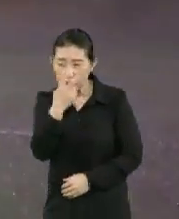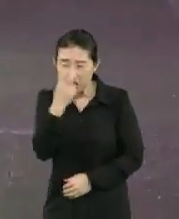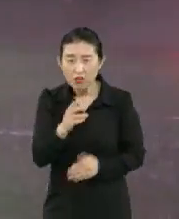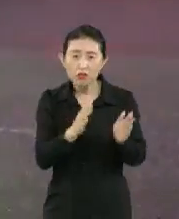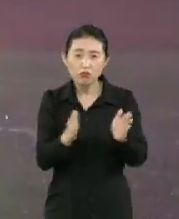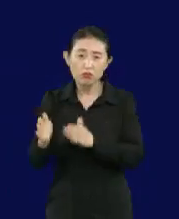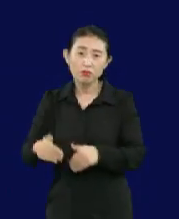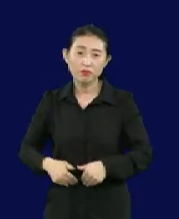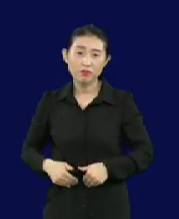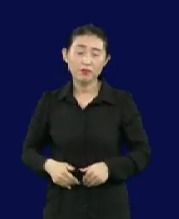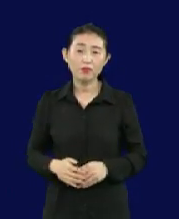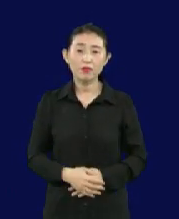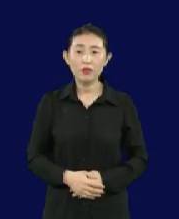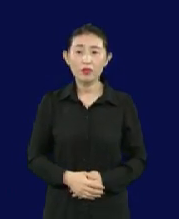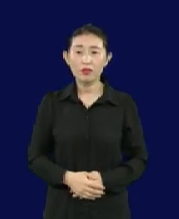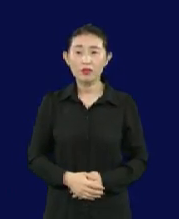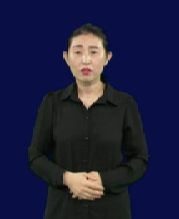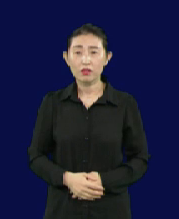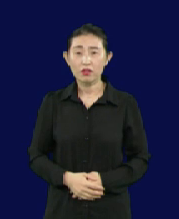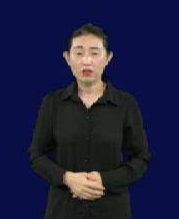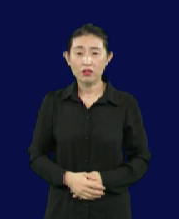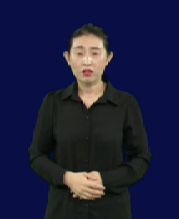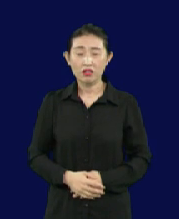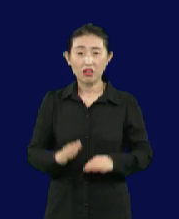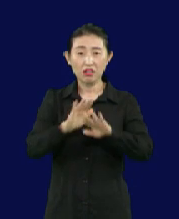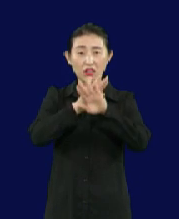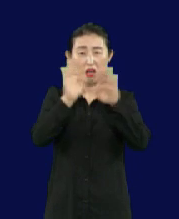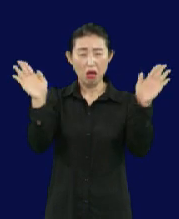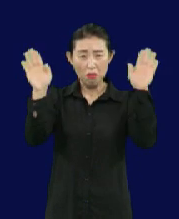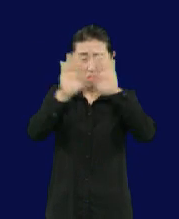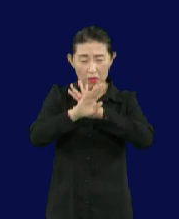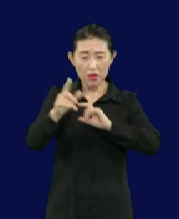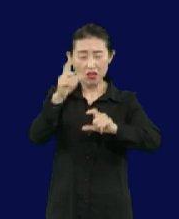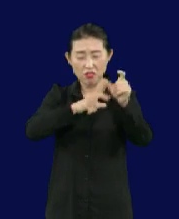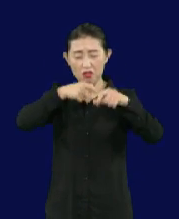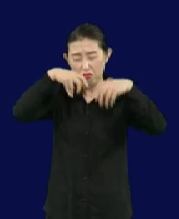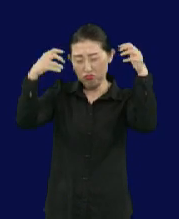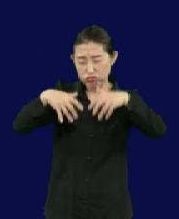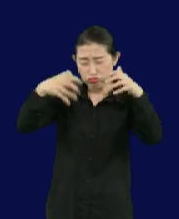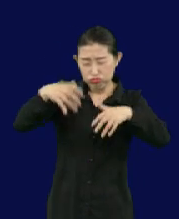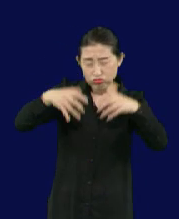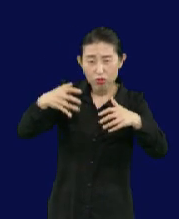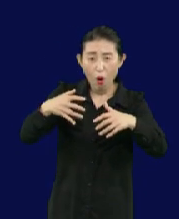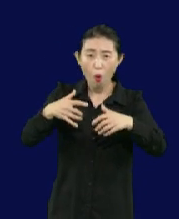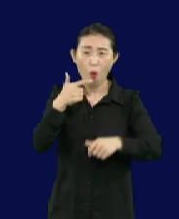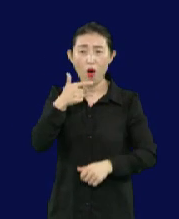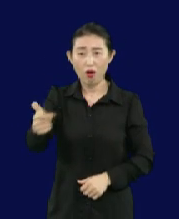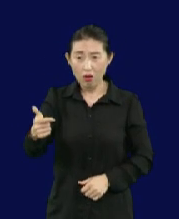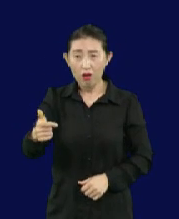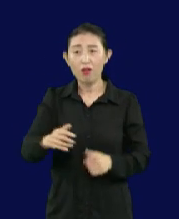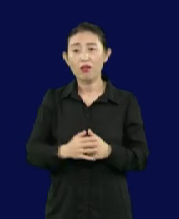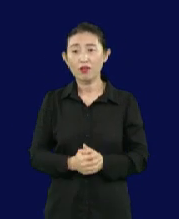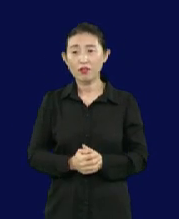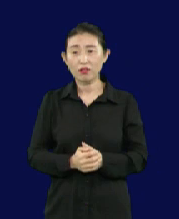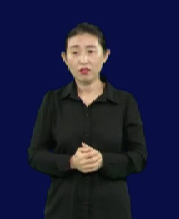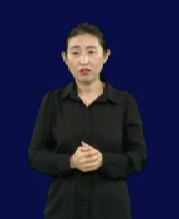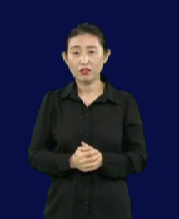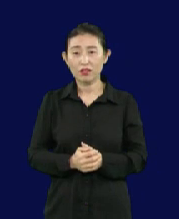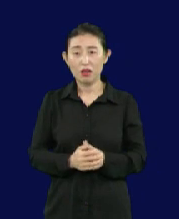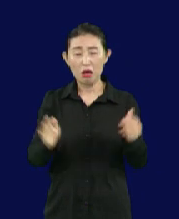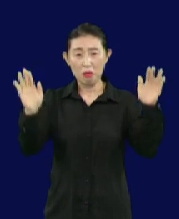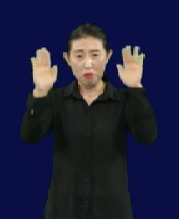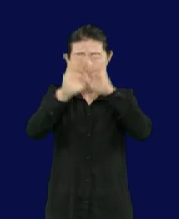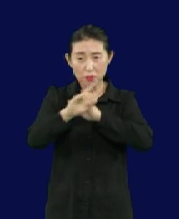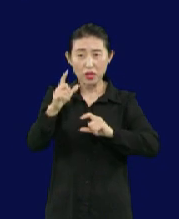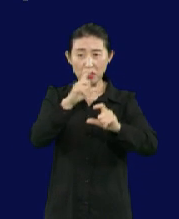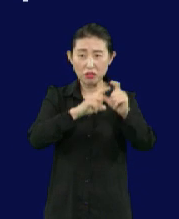한다고 말합니다. 수증기 유입은 낮보다 밤에 더욱 강해지는 특징이 있기 때문에 결과론적으로 낮보다는